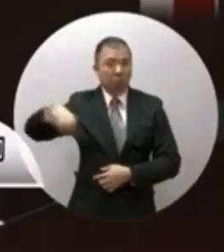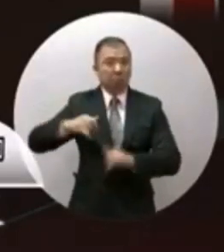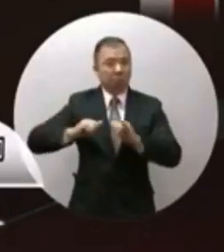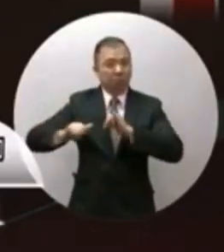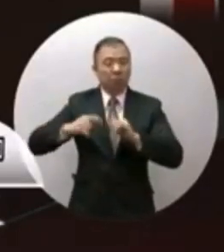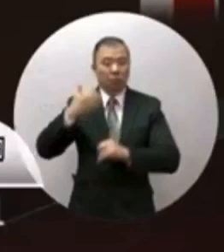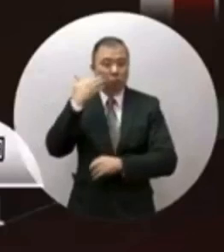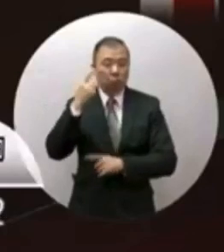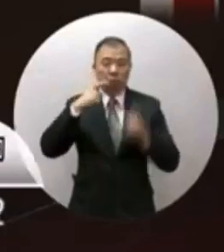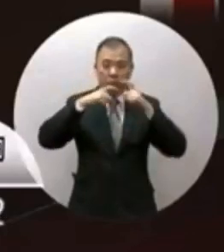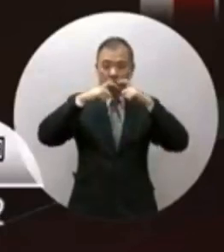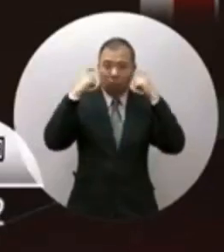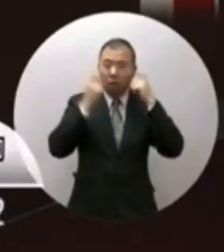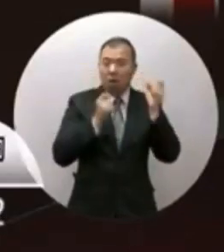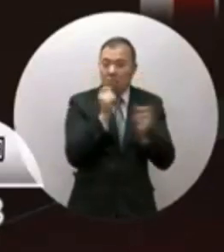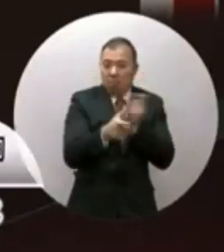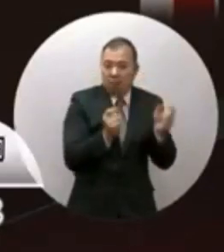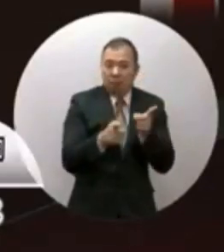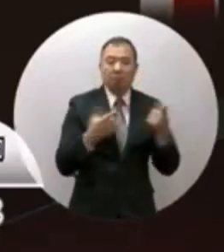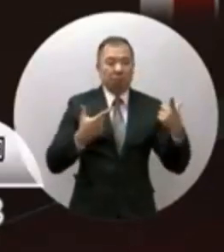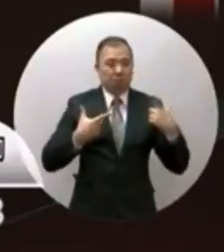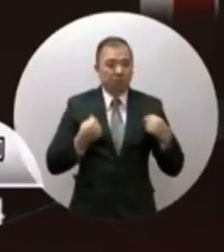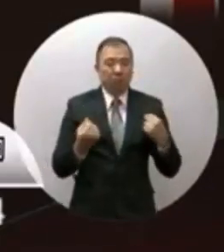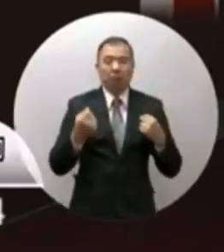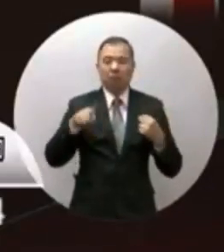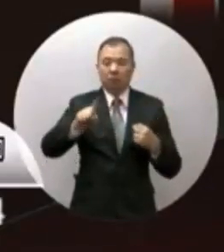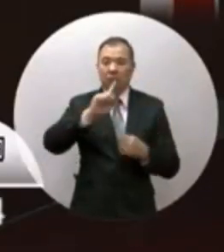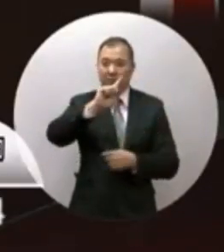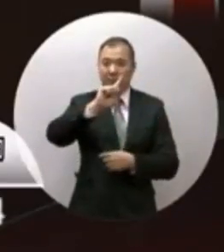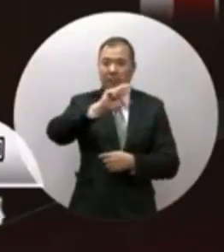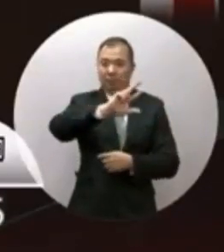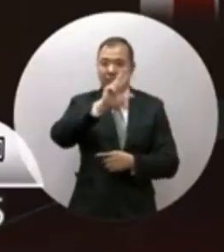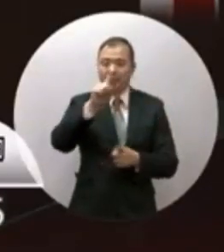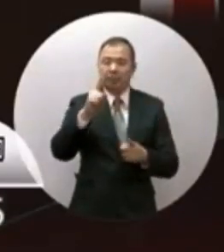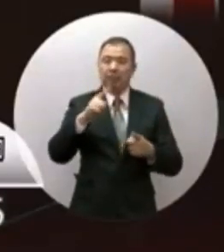罩的片数也从每天，从